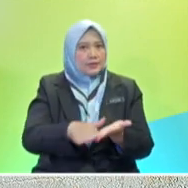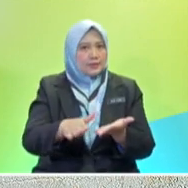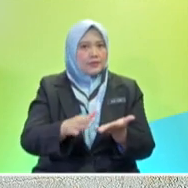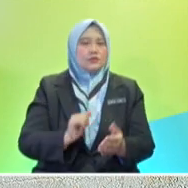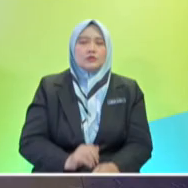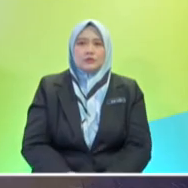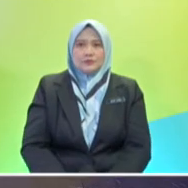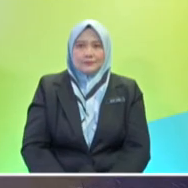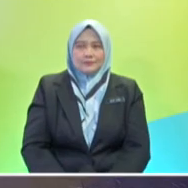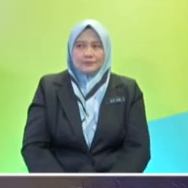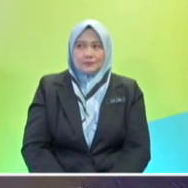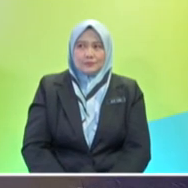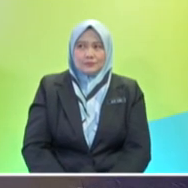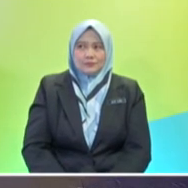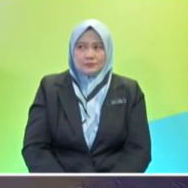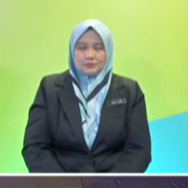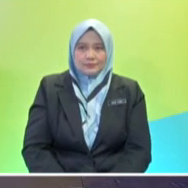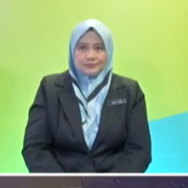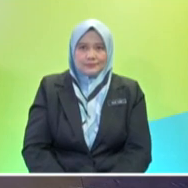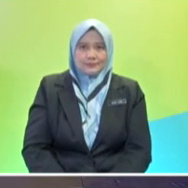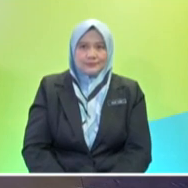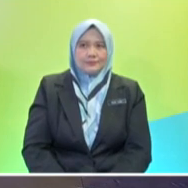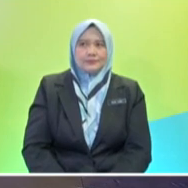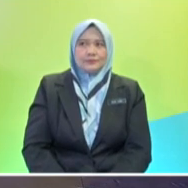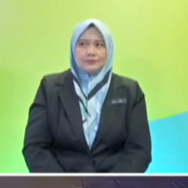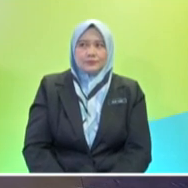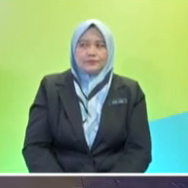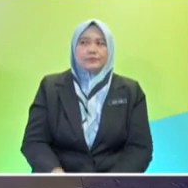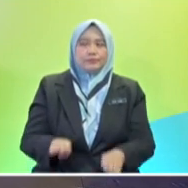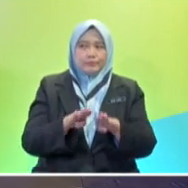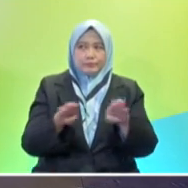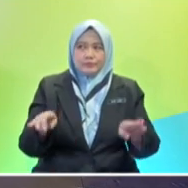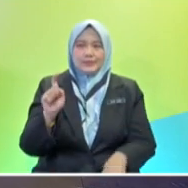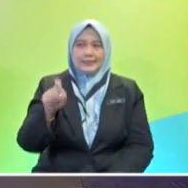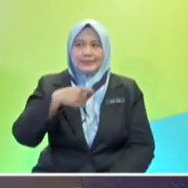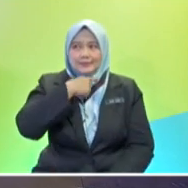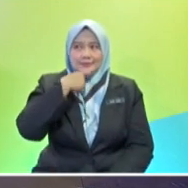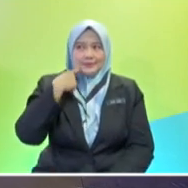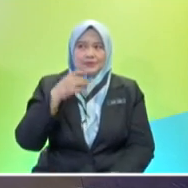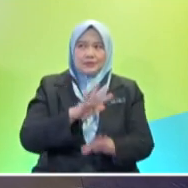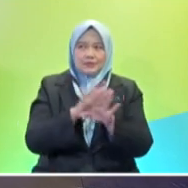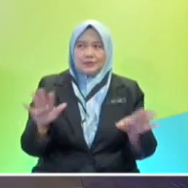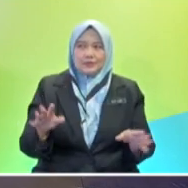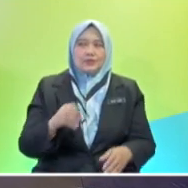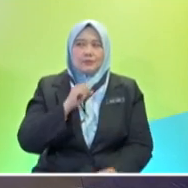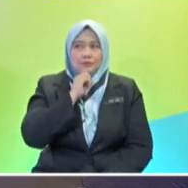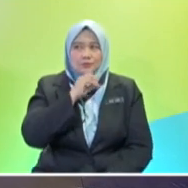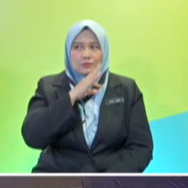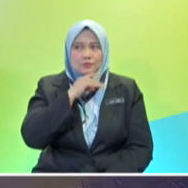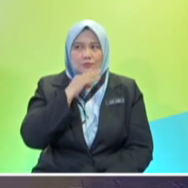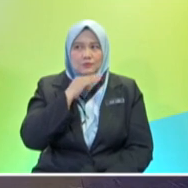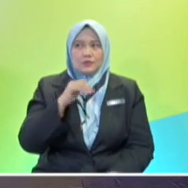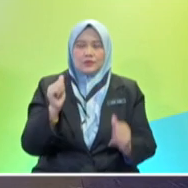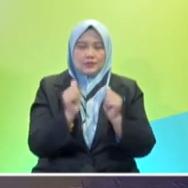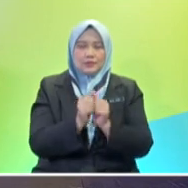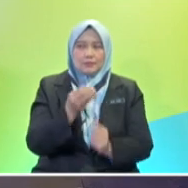lantai mestilah kering, tidak bersepah dengan makanan dan tidak licin. Ya. Murid-murid,